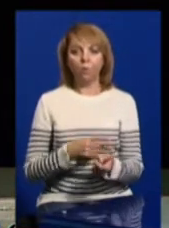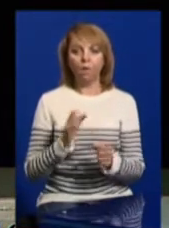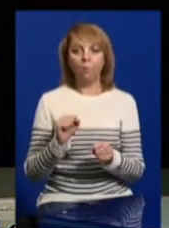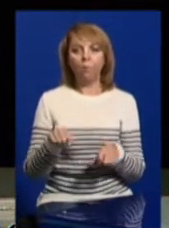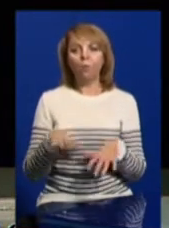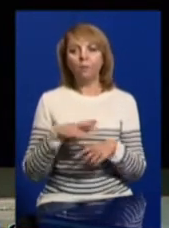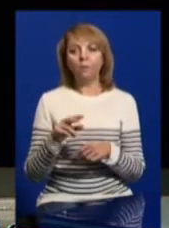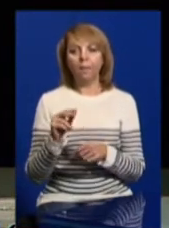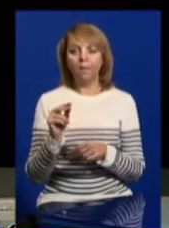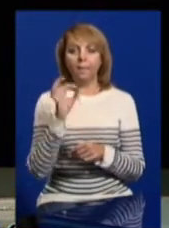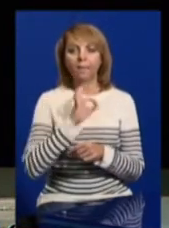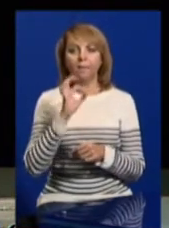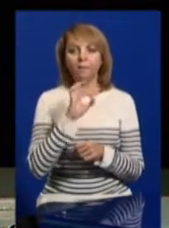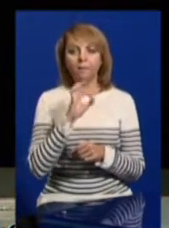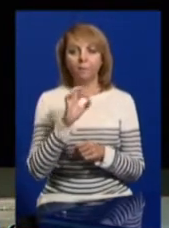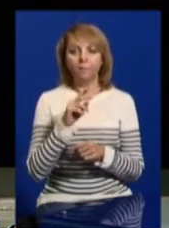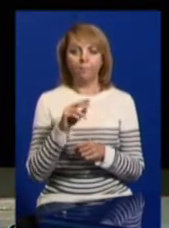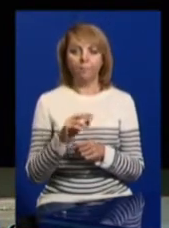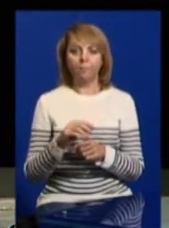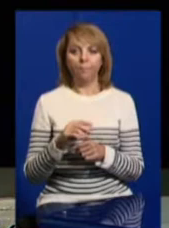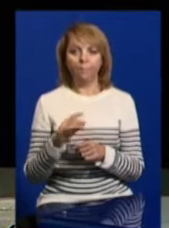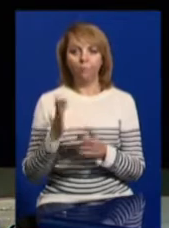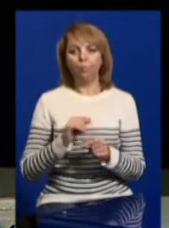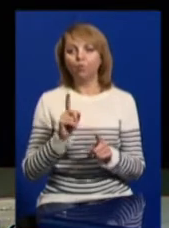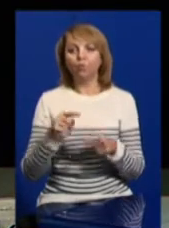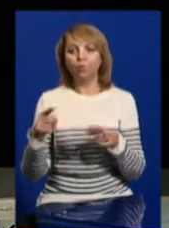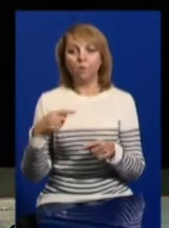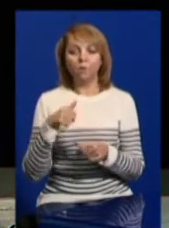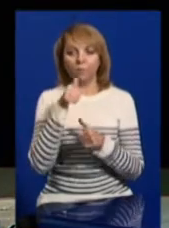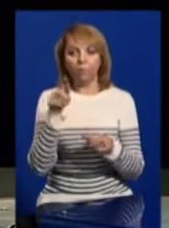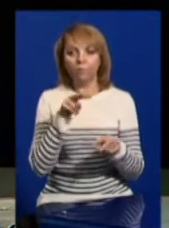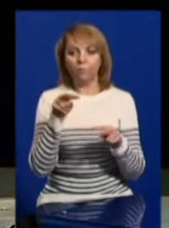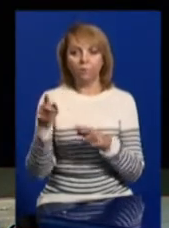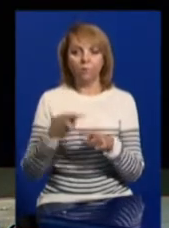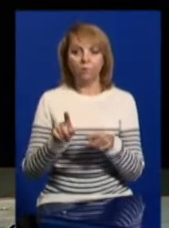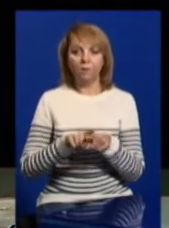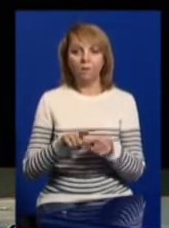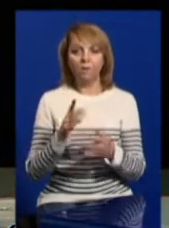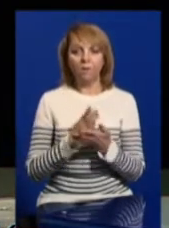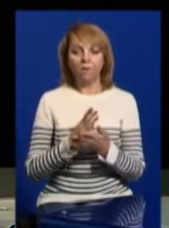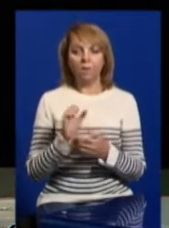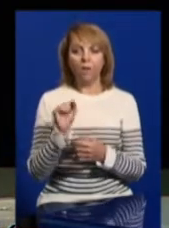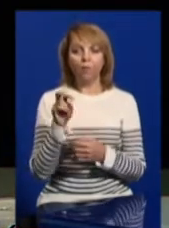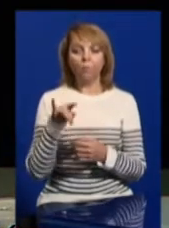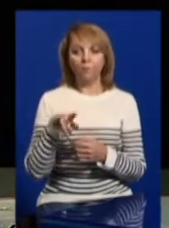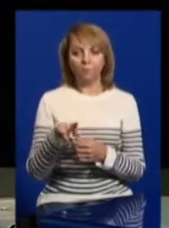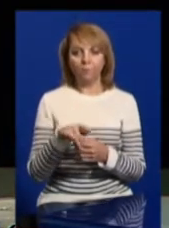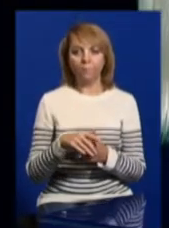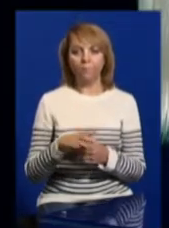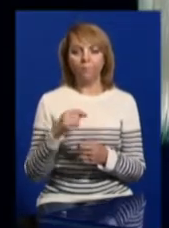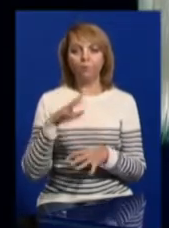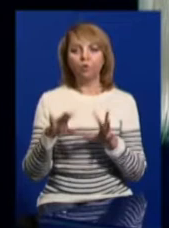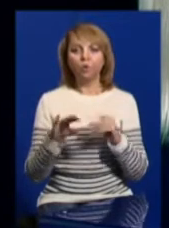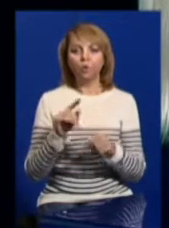може лікарські препарати чи ще інші. Я не можу там відслідковувати, у них різні там така аргументація, але ми вважаємо